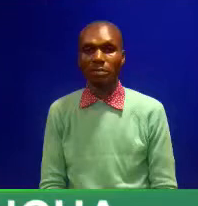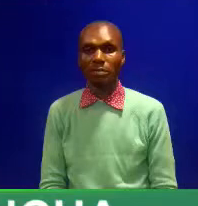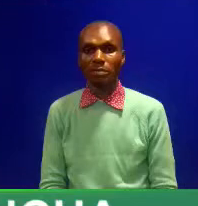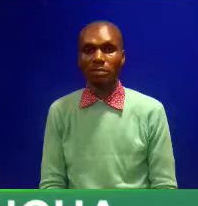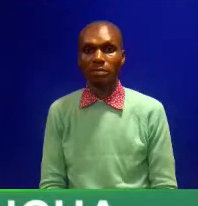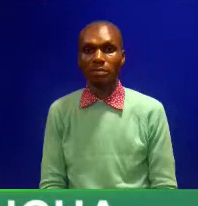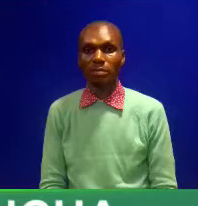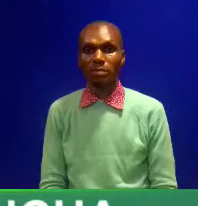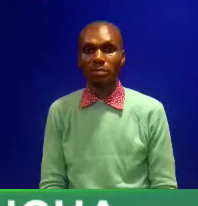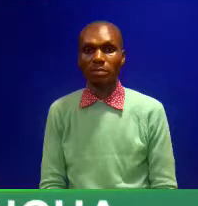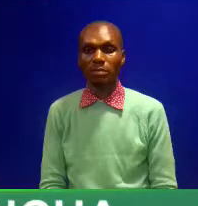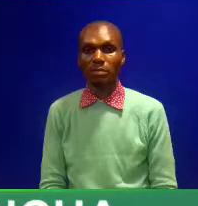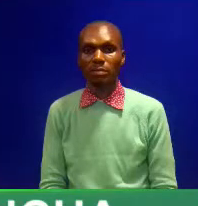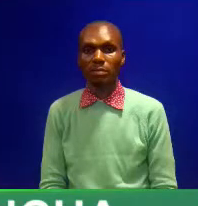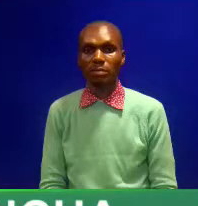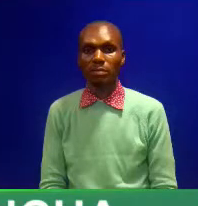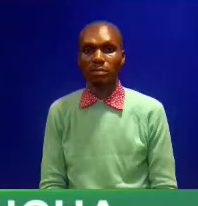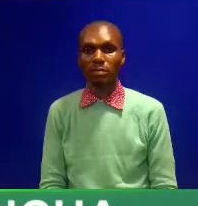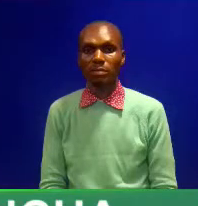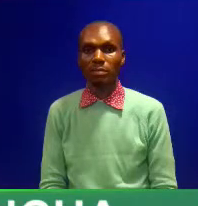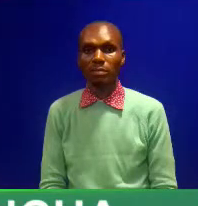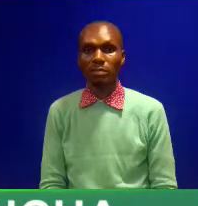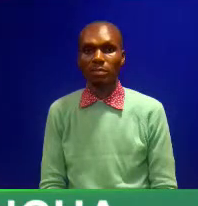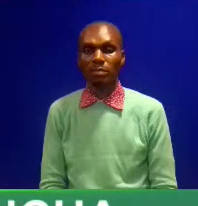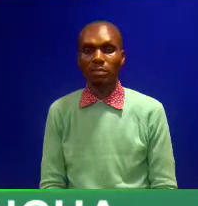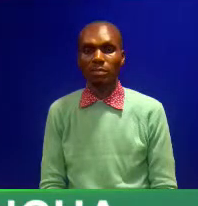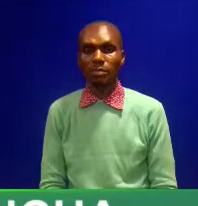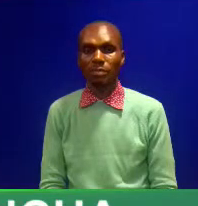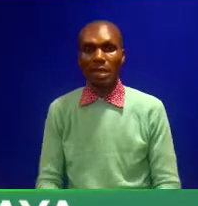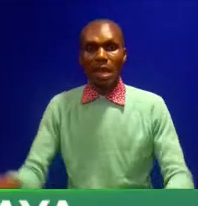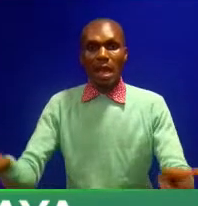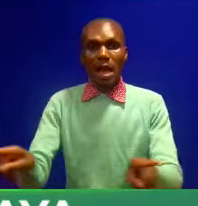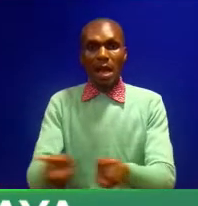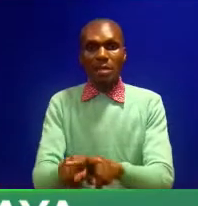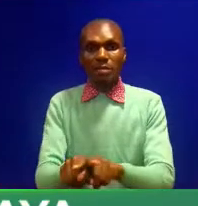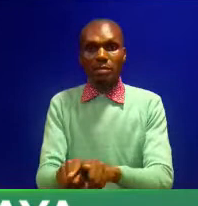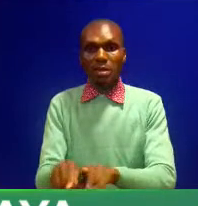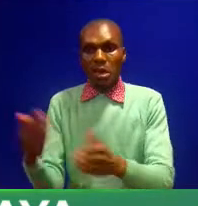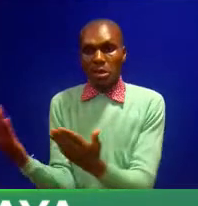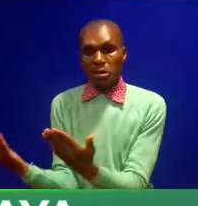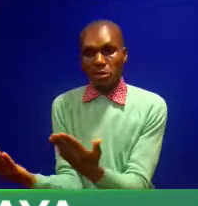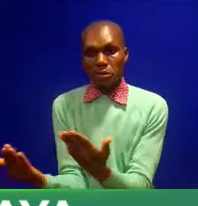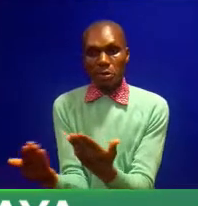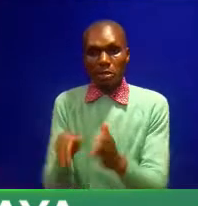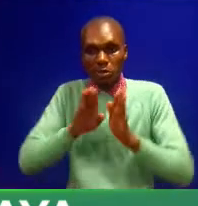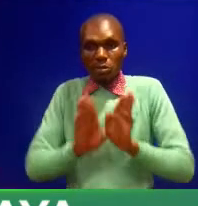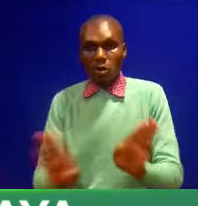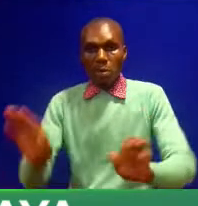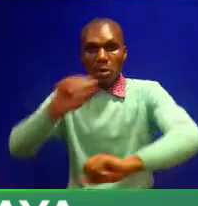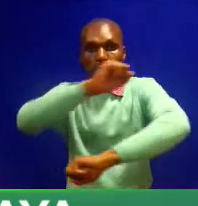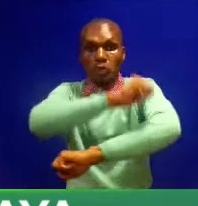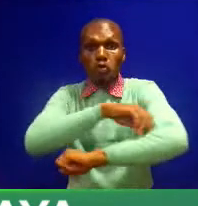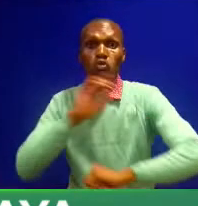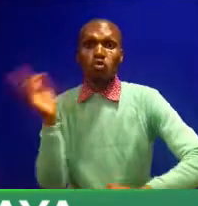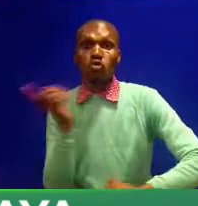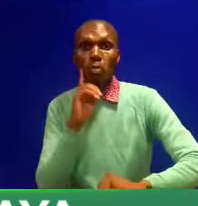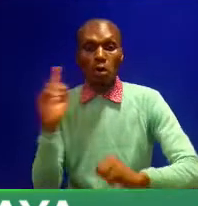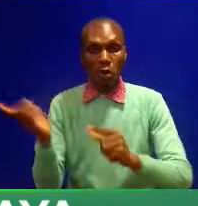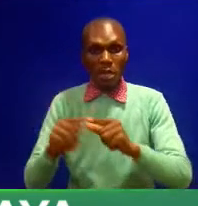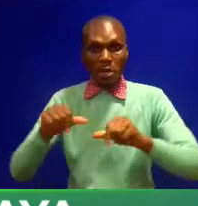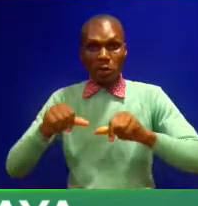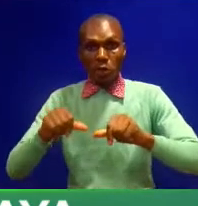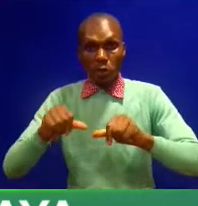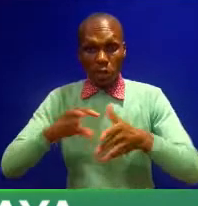dread momanying. Nechinga kia boro kiwa bago chaka kuigura chisukuru wa bulitukuria ankyo ili kwege ndereria na